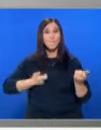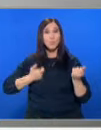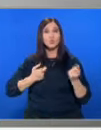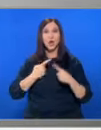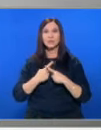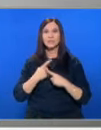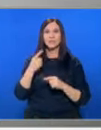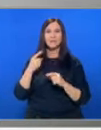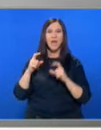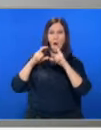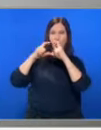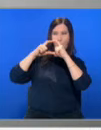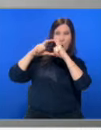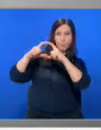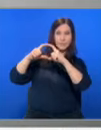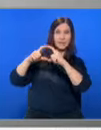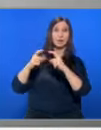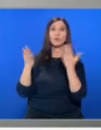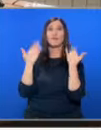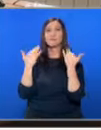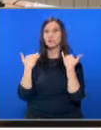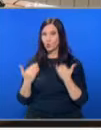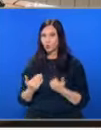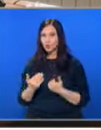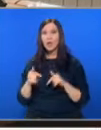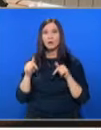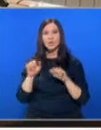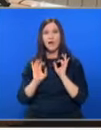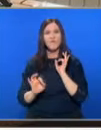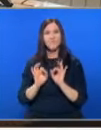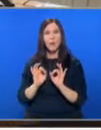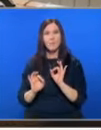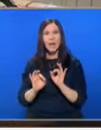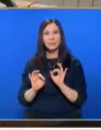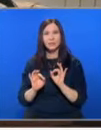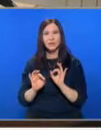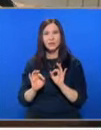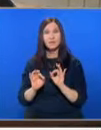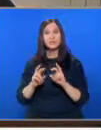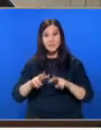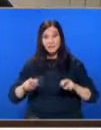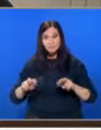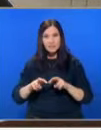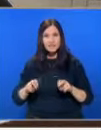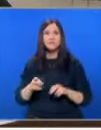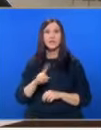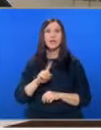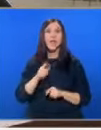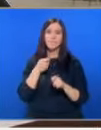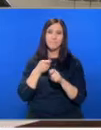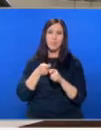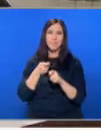оптика, която е пневматична и сега в момента е да се изследва дали не е